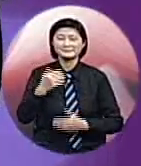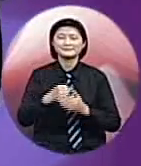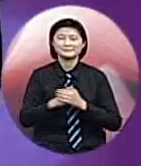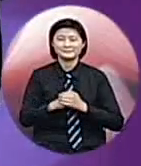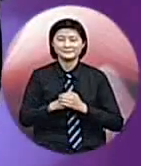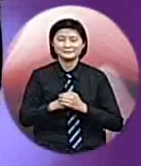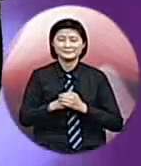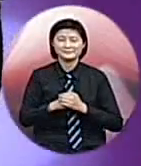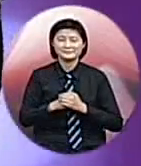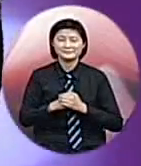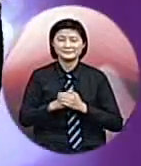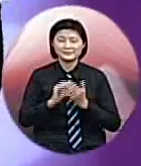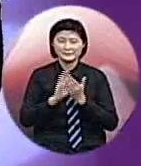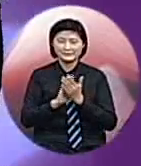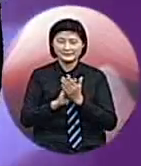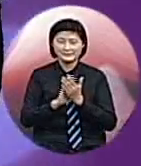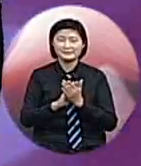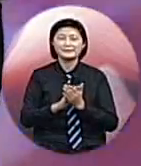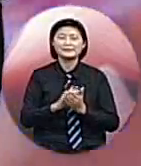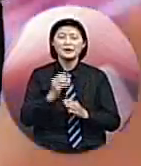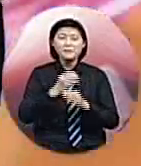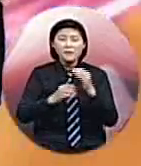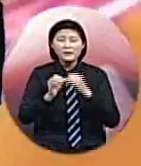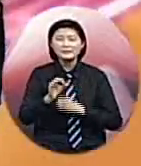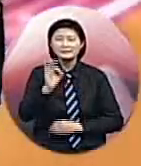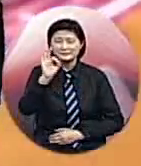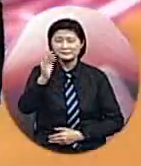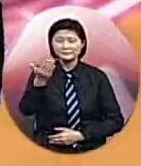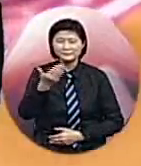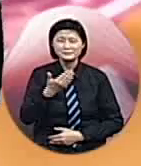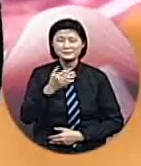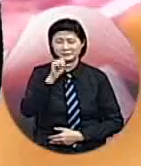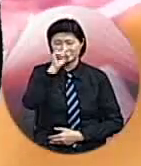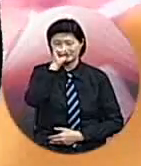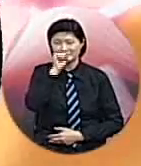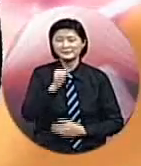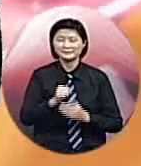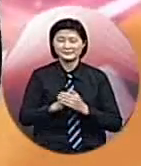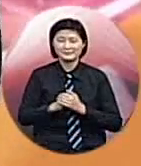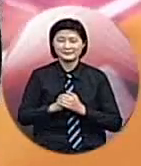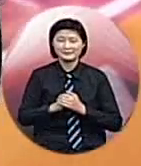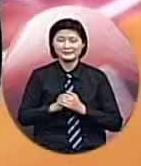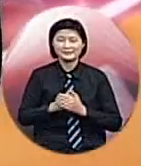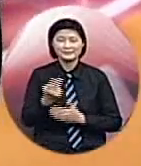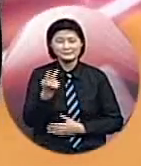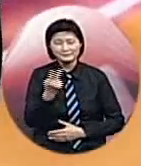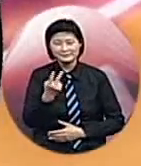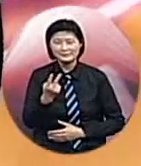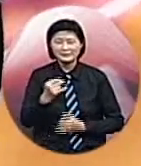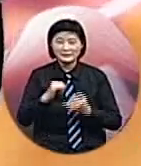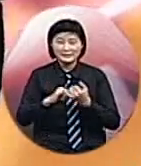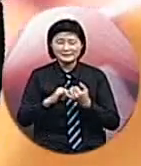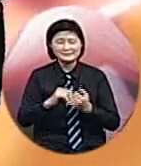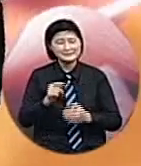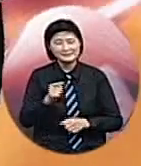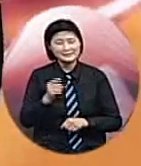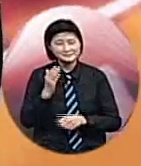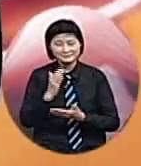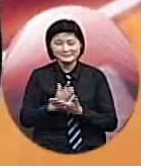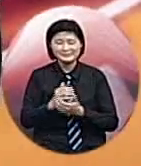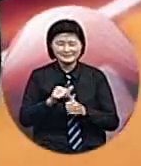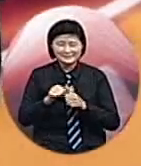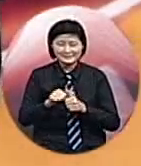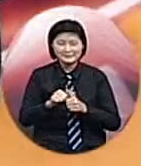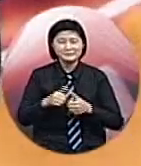9점 와우, 아니, 10점 2 보너스까지 10점 주셔야 될 것 같은데 그냥 작가님하고 PD님 꼭 그러실 거예요. 이따가 치름 한번 해야